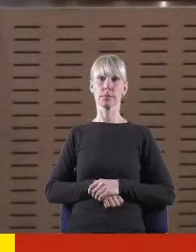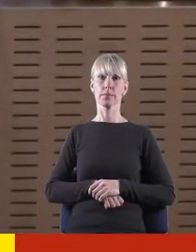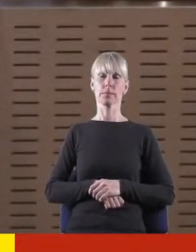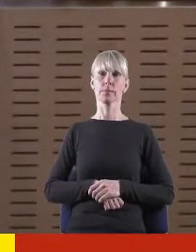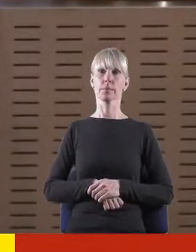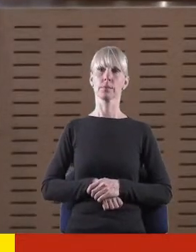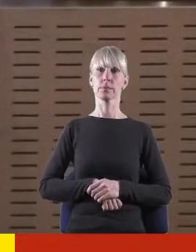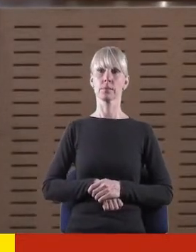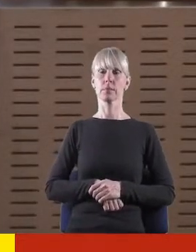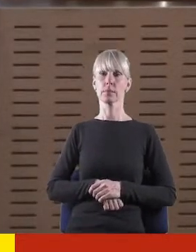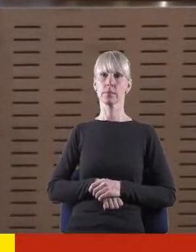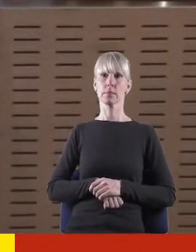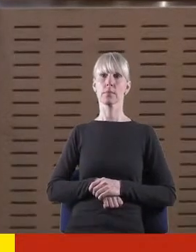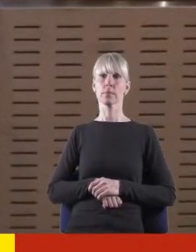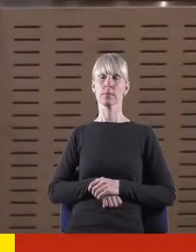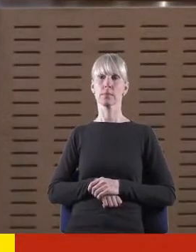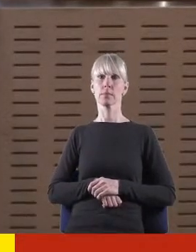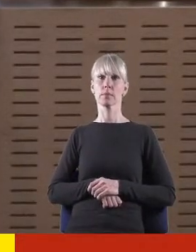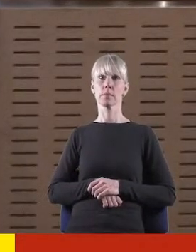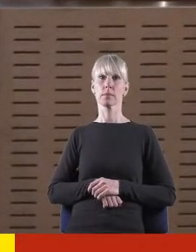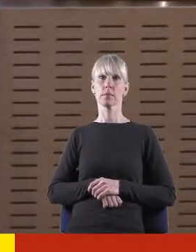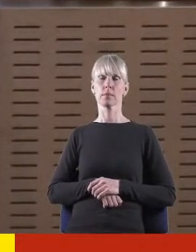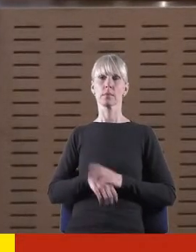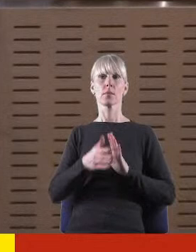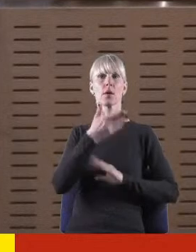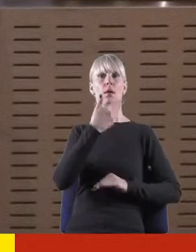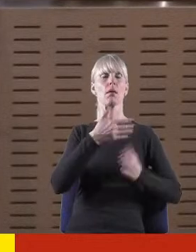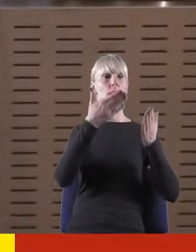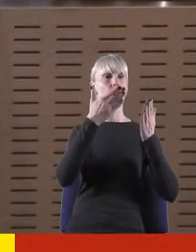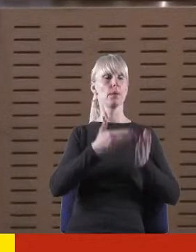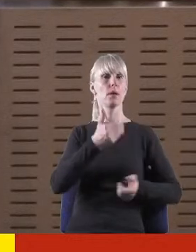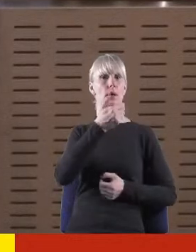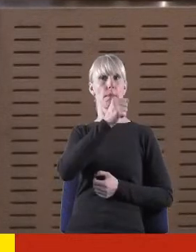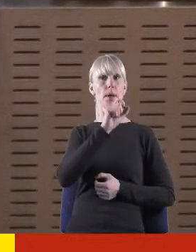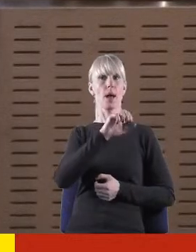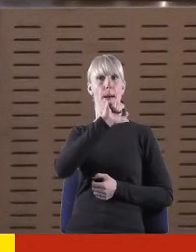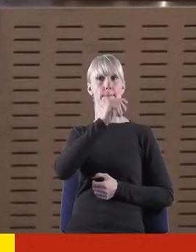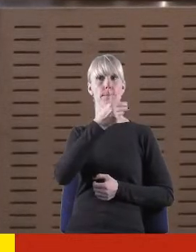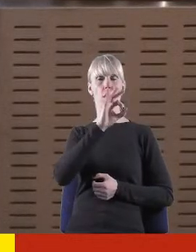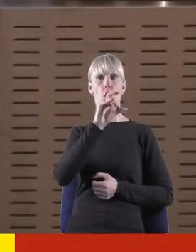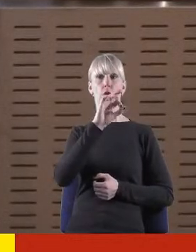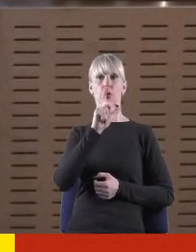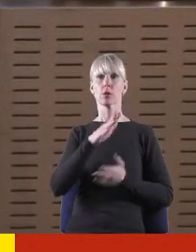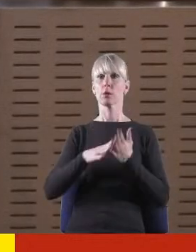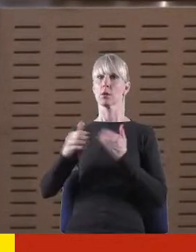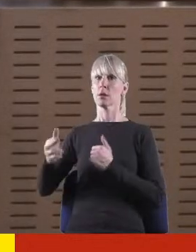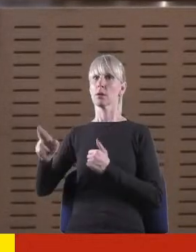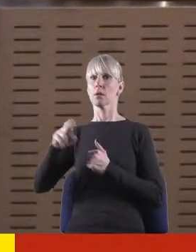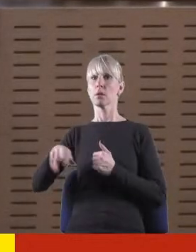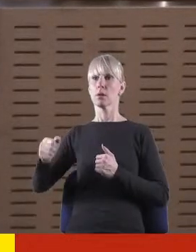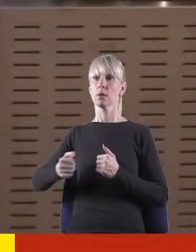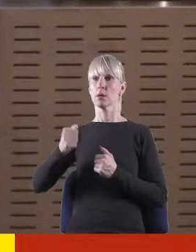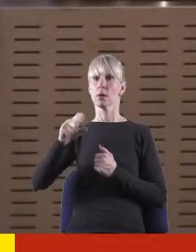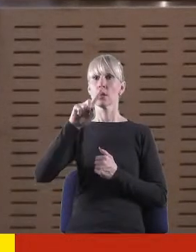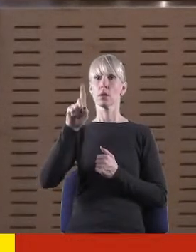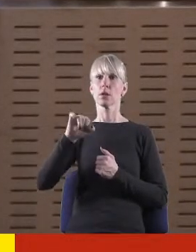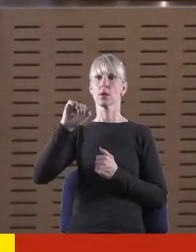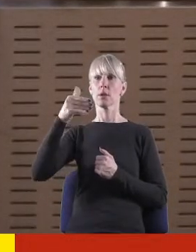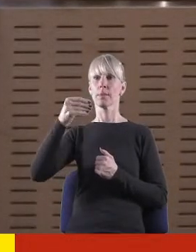Dziękuję bardzo. Zanim udzielę głosu pani dyrektor Magdalenie Amrozik, proszę bardzo pani radna Bożena Ziemniewicz.